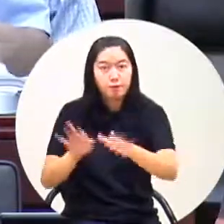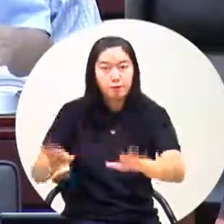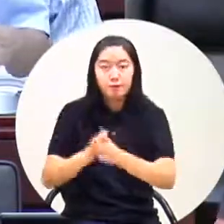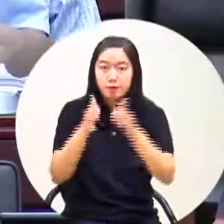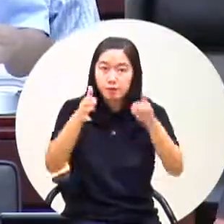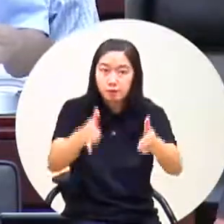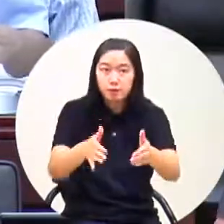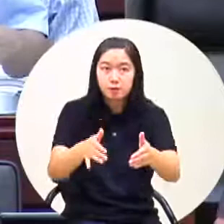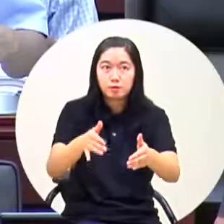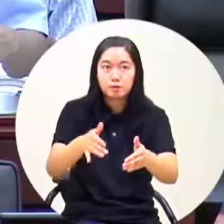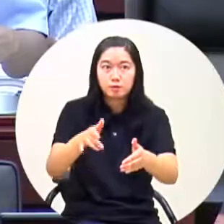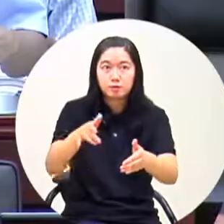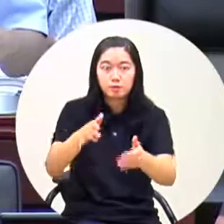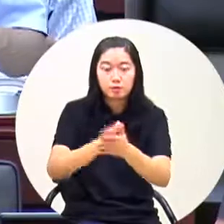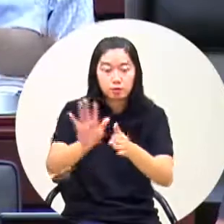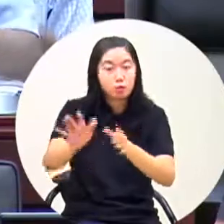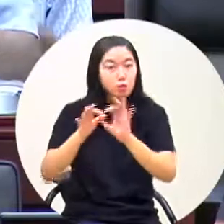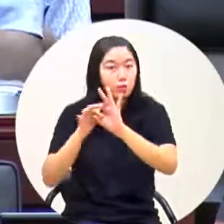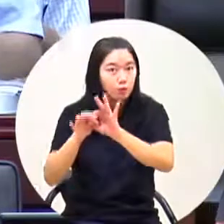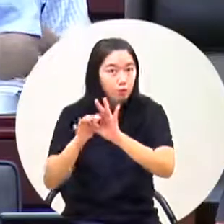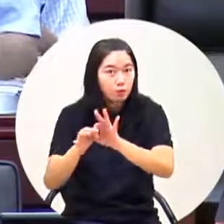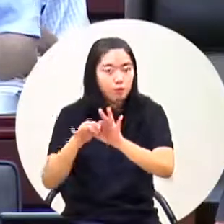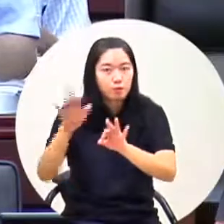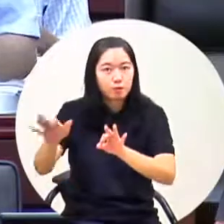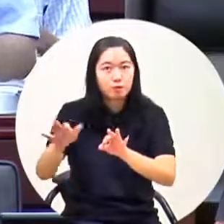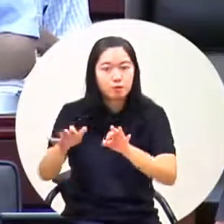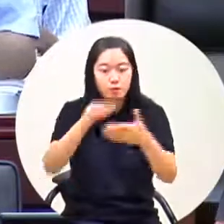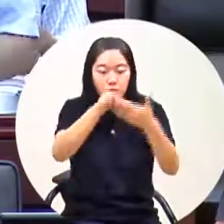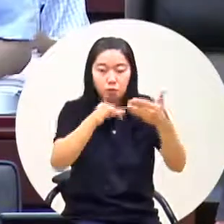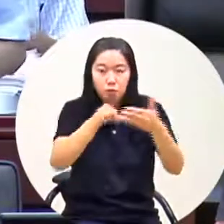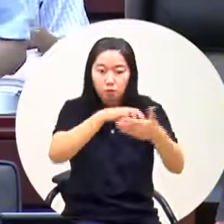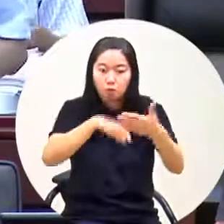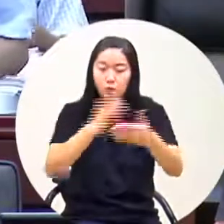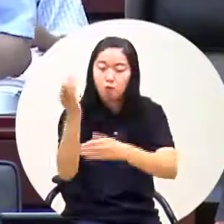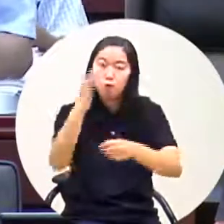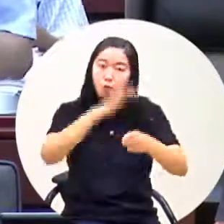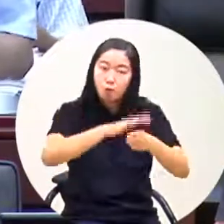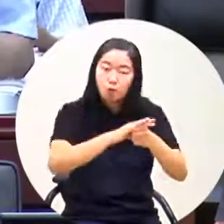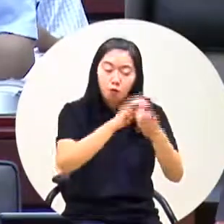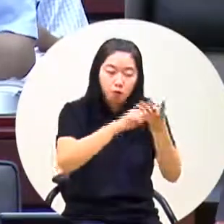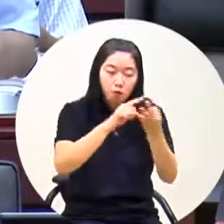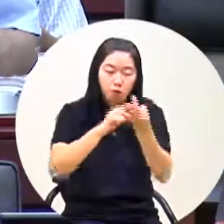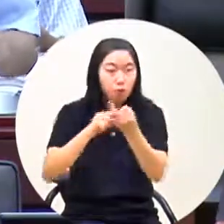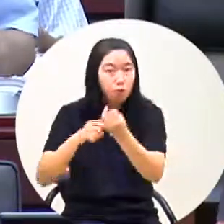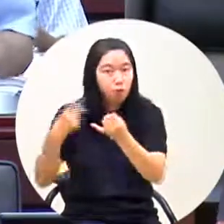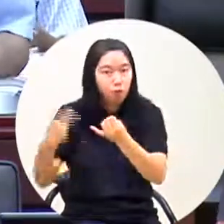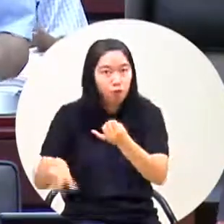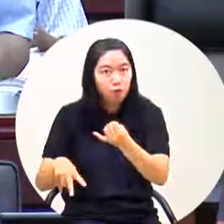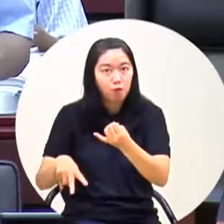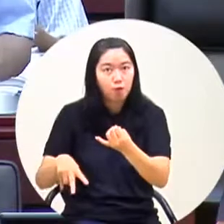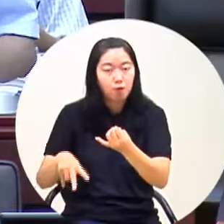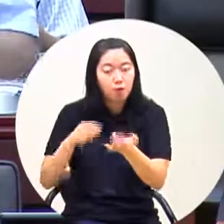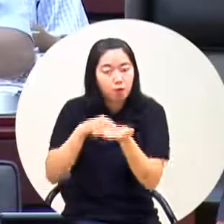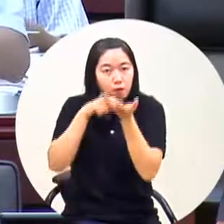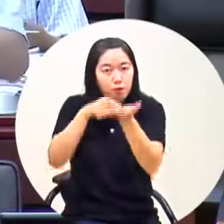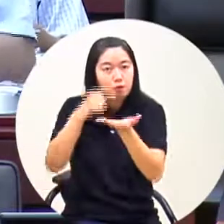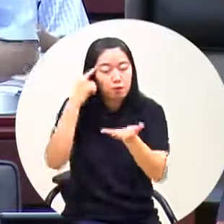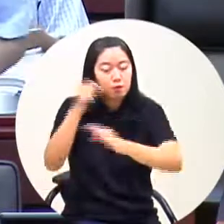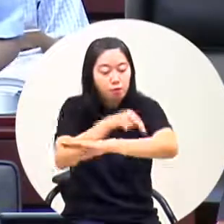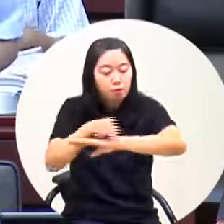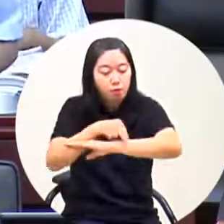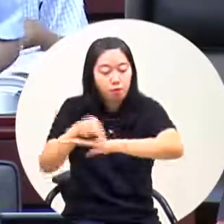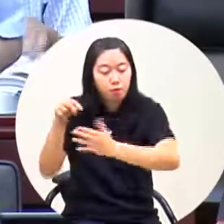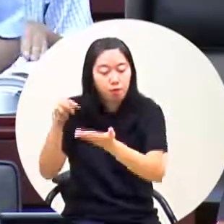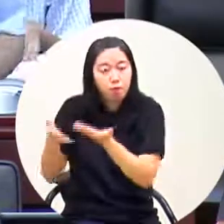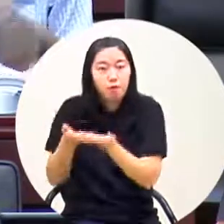一个相关的规范里面的补助的要项，再提具整个计划书，要给